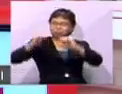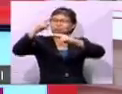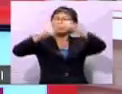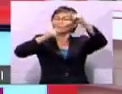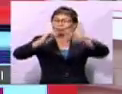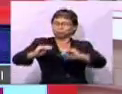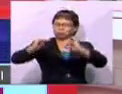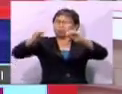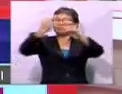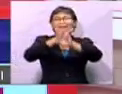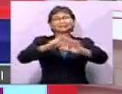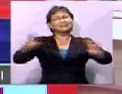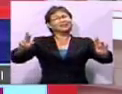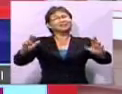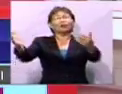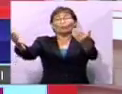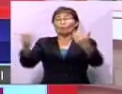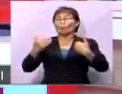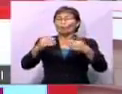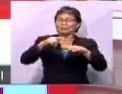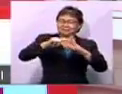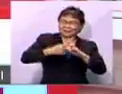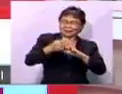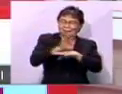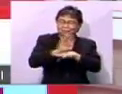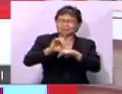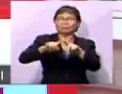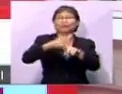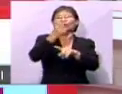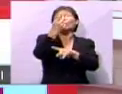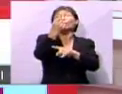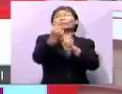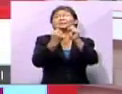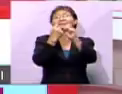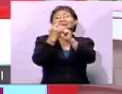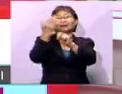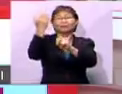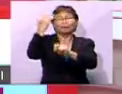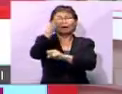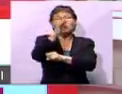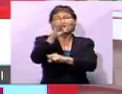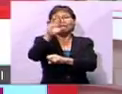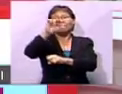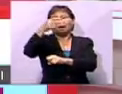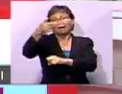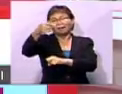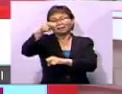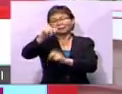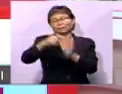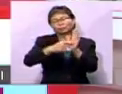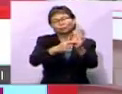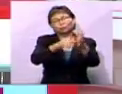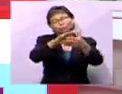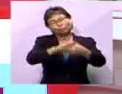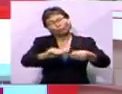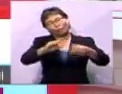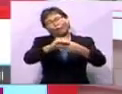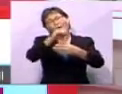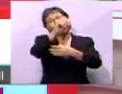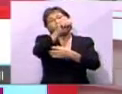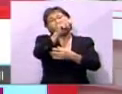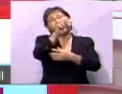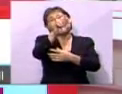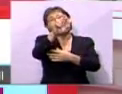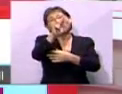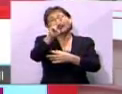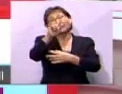itu siap dan kembali beroperasi November tahun lepas. Farhana Nabilah Zakaria memaparkan kelebihan Arkit MARA di Jalan